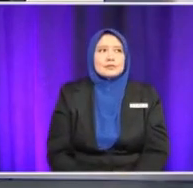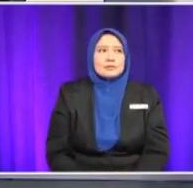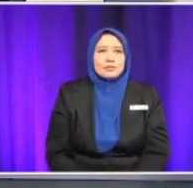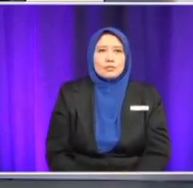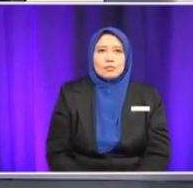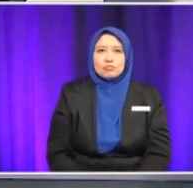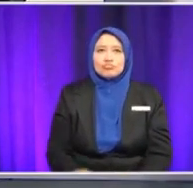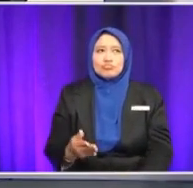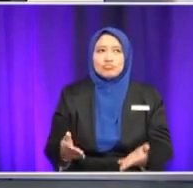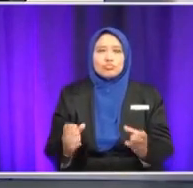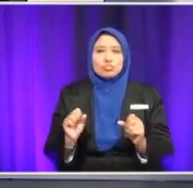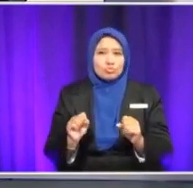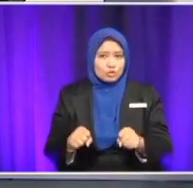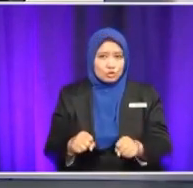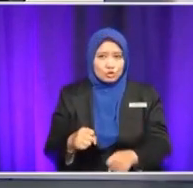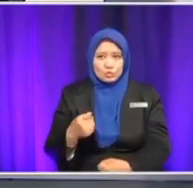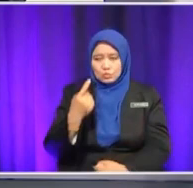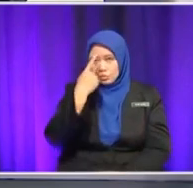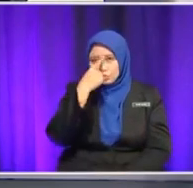Muhasa mandi kuat